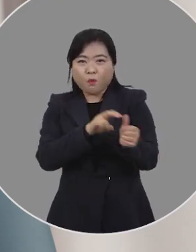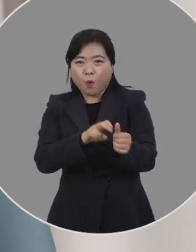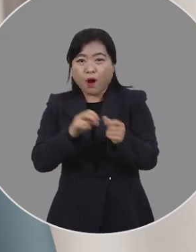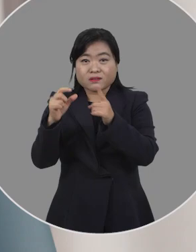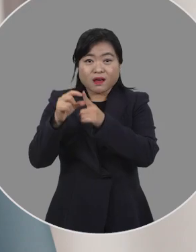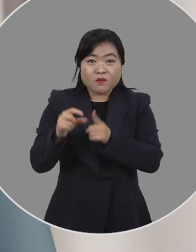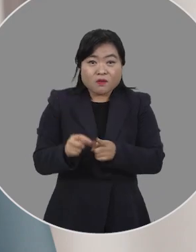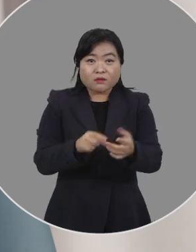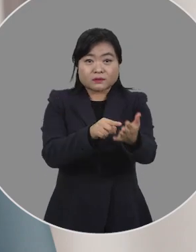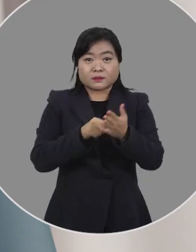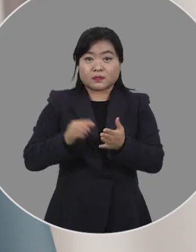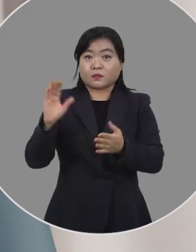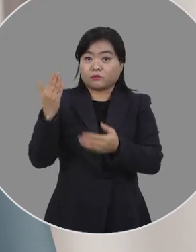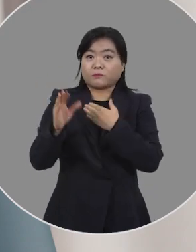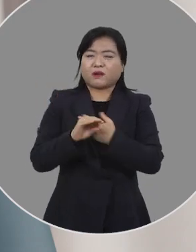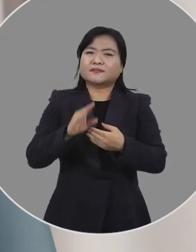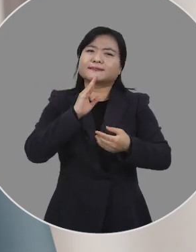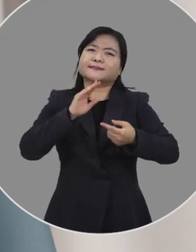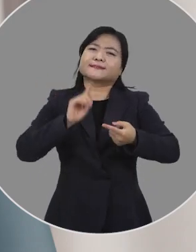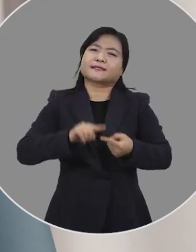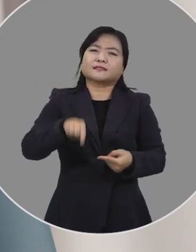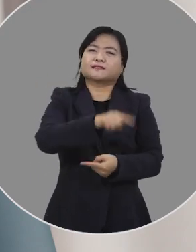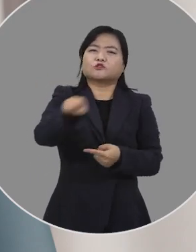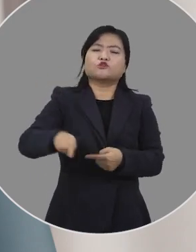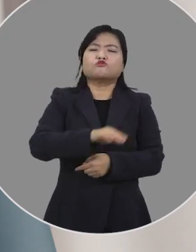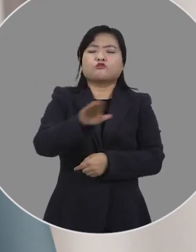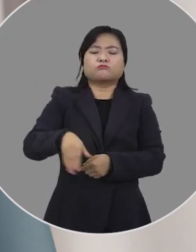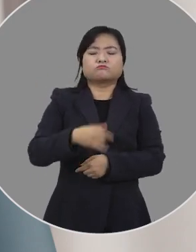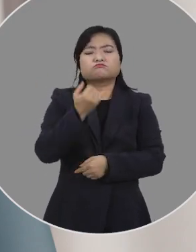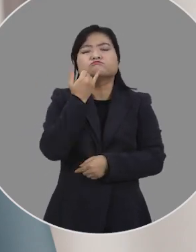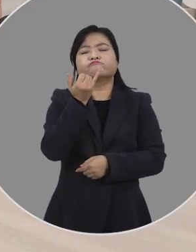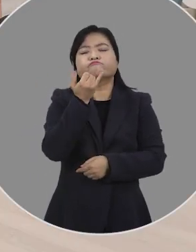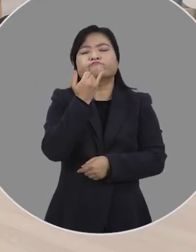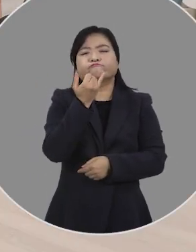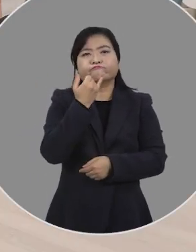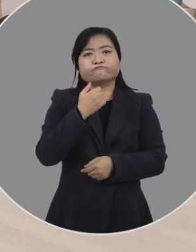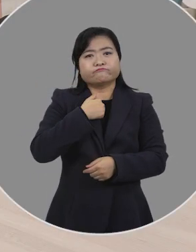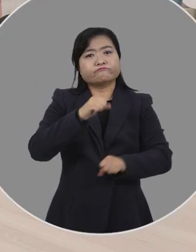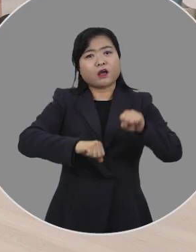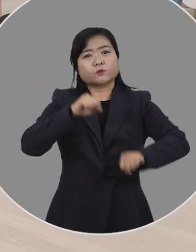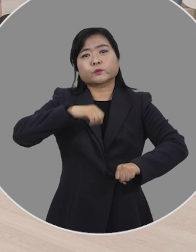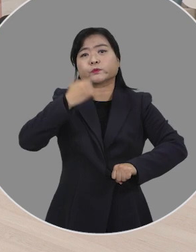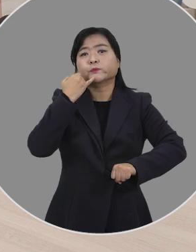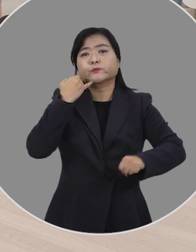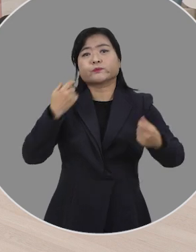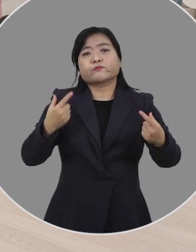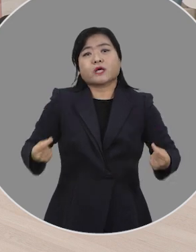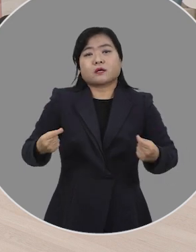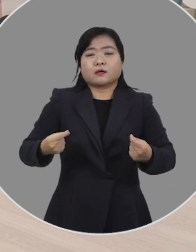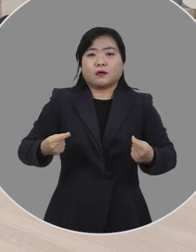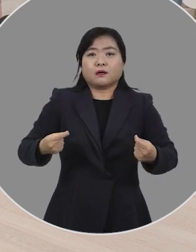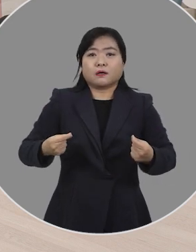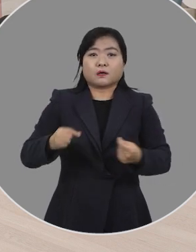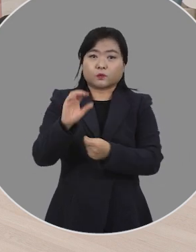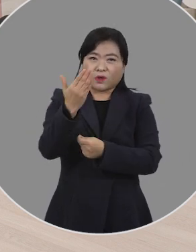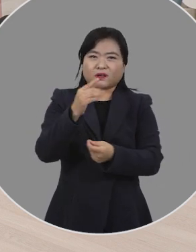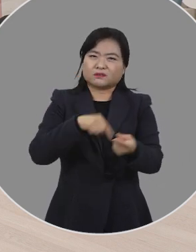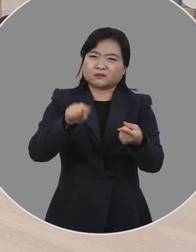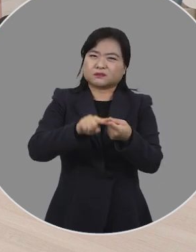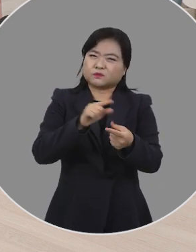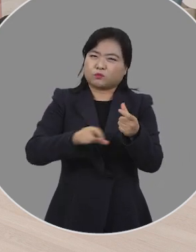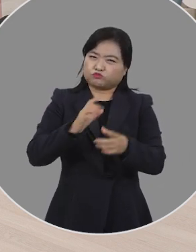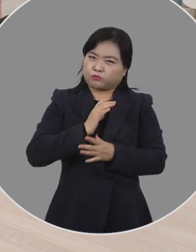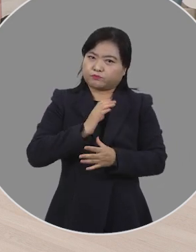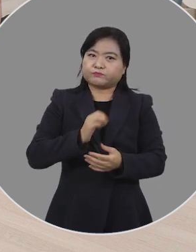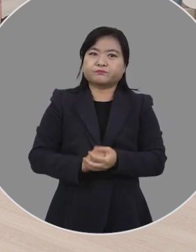표현 같은 것들이 나타나게 되면 당연히 이것은 우리들이 해도 되는 행위 이런 것들로 강화될 수 있다고 생각합니다. 그런 것이 무섭기도